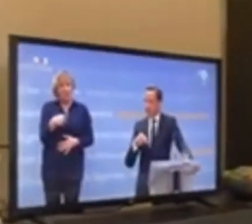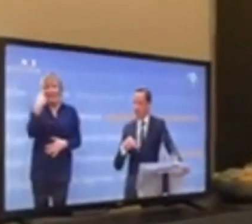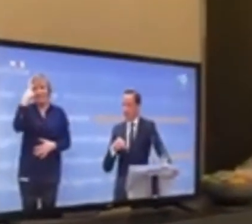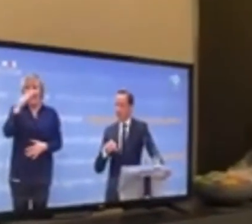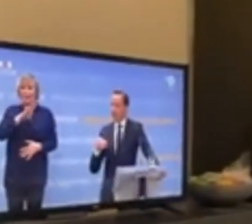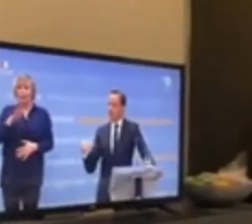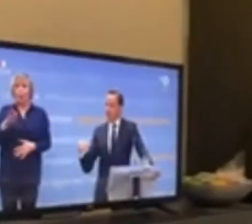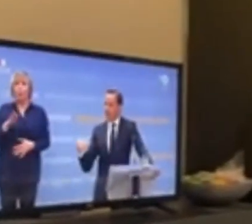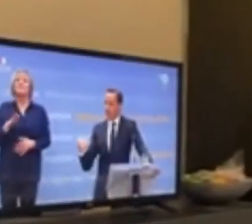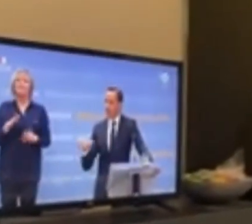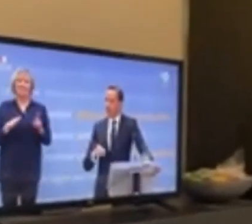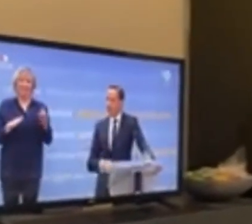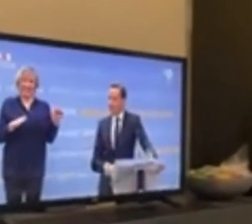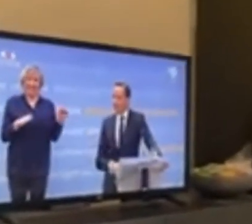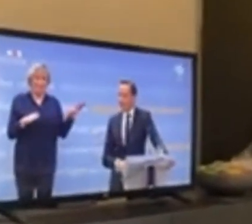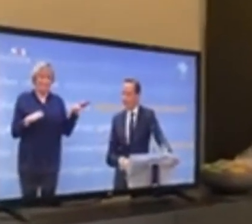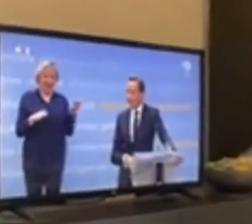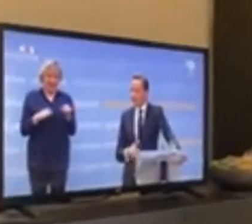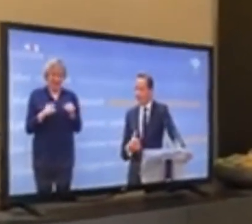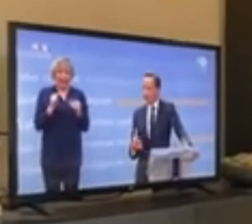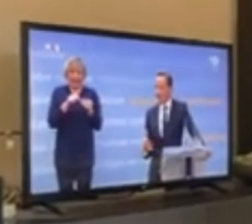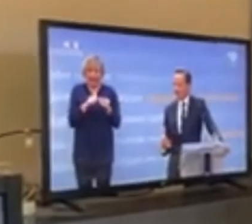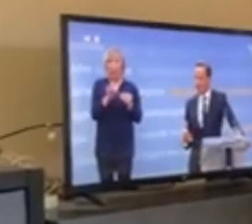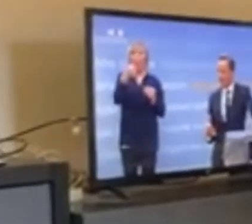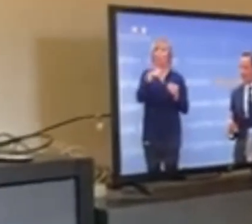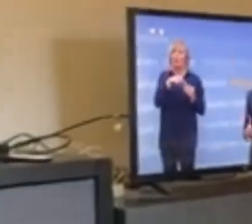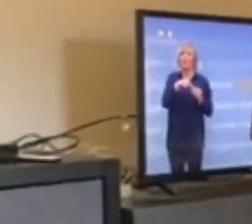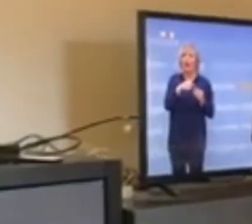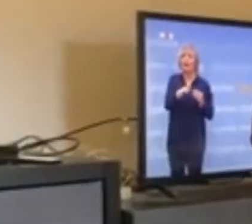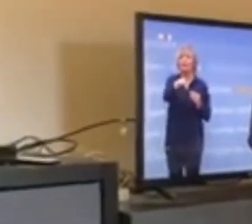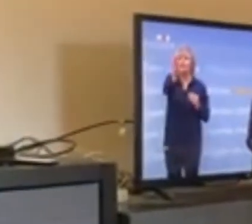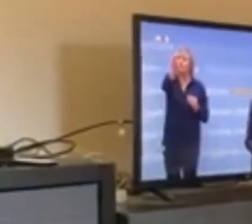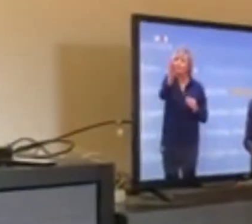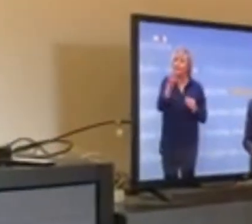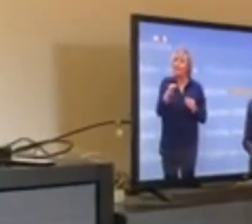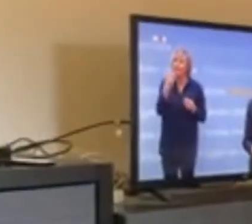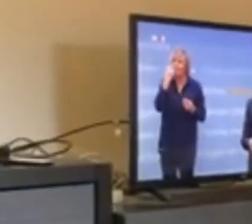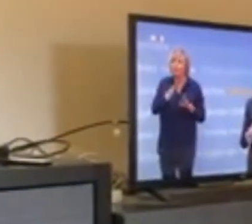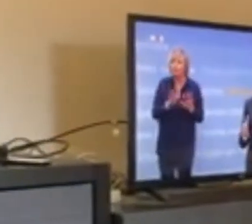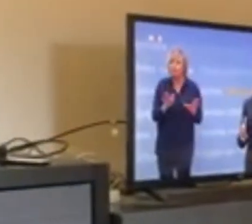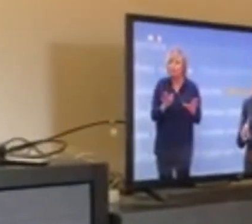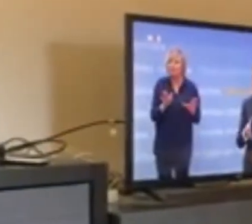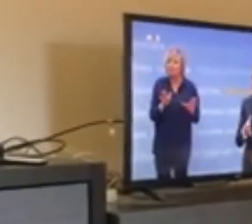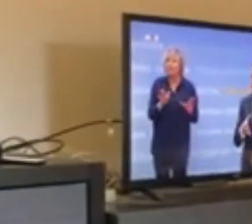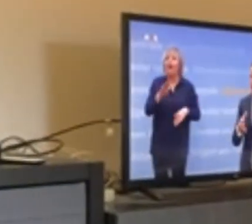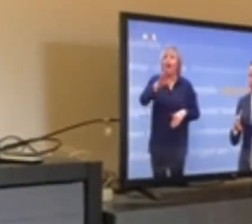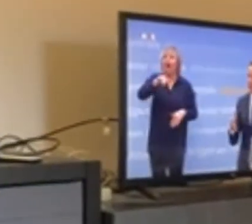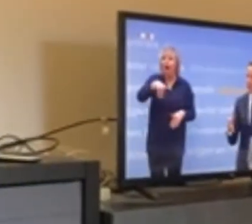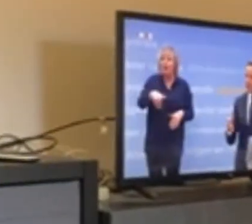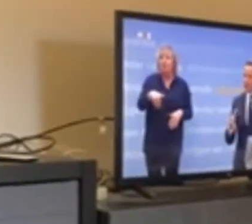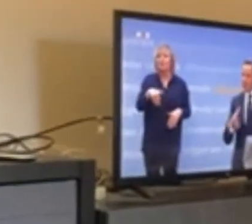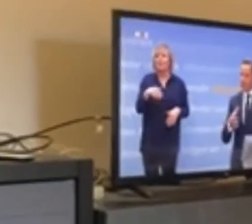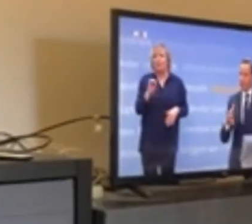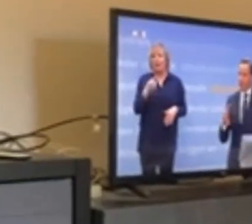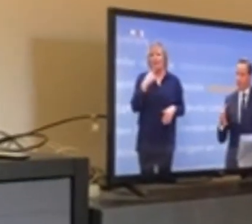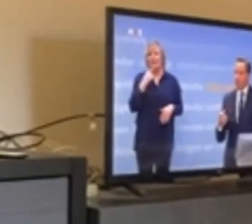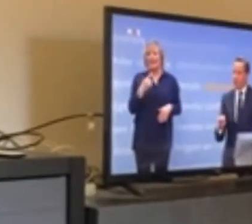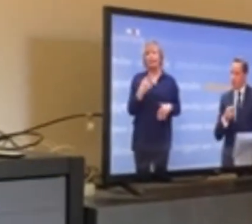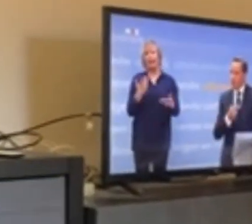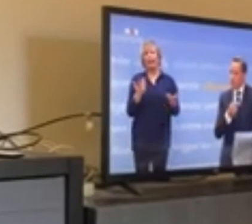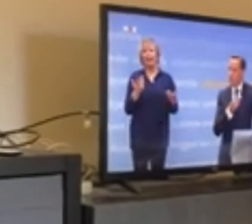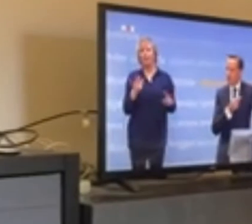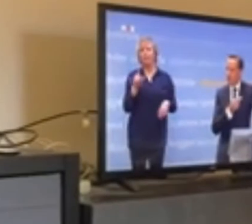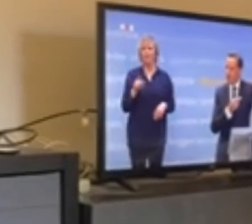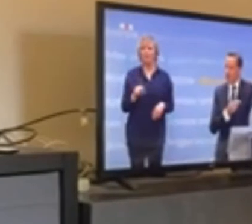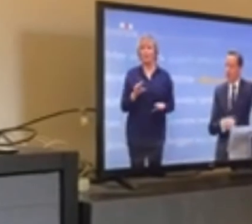of dit exact de maatregel was die dat voor elkaar heeft gekregen. Dat is het ingewikkelde altijd achteraf. Achteraf kun je wel zeggen, het was too little too late, maar achteraf kun je nooit zeggen, je